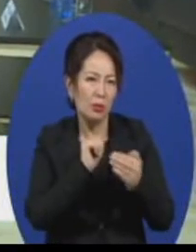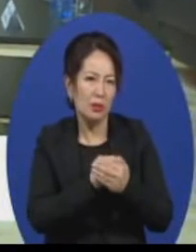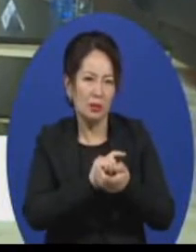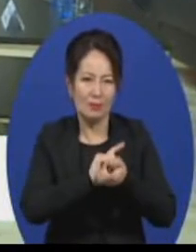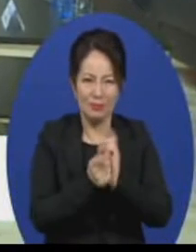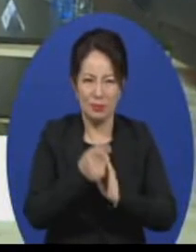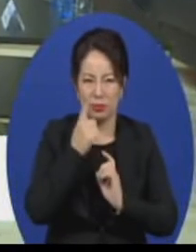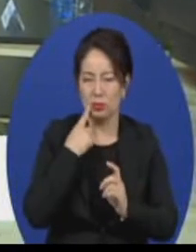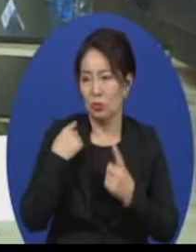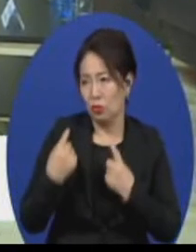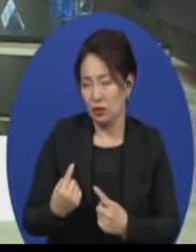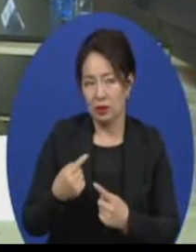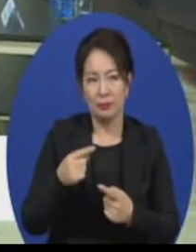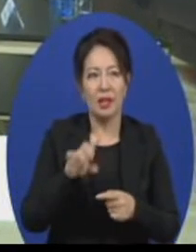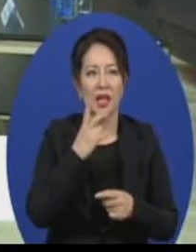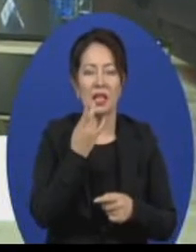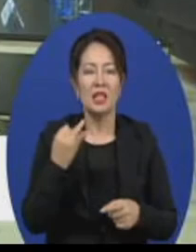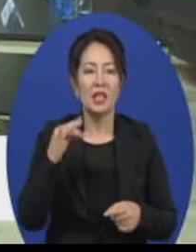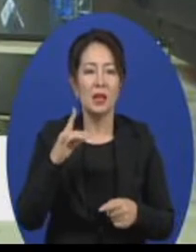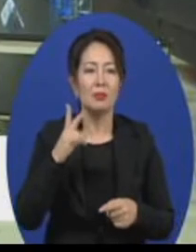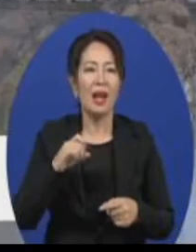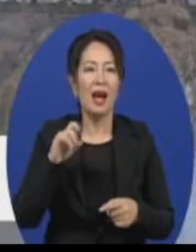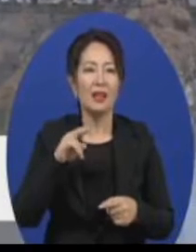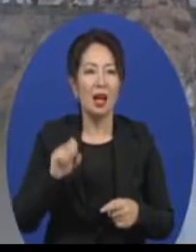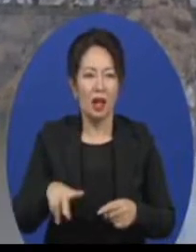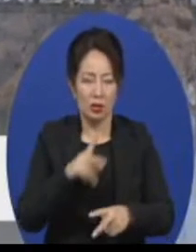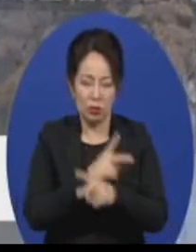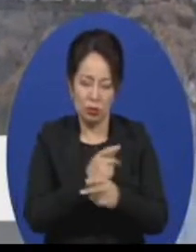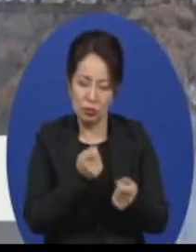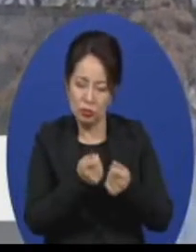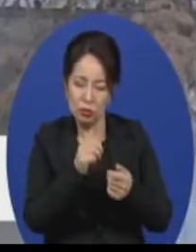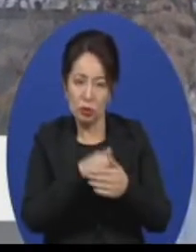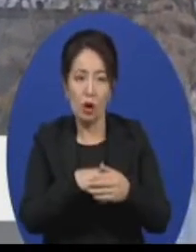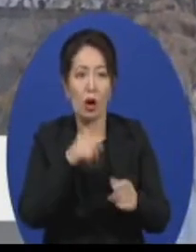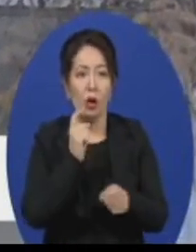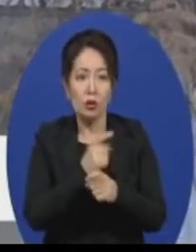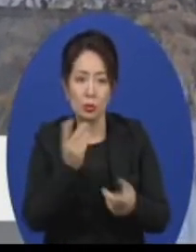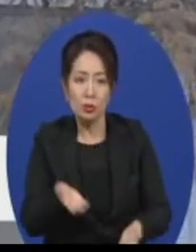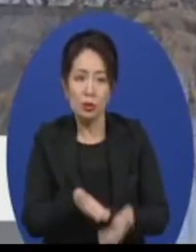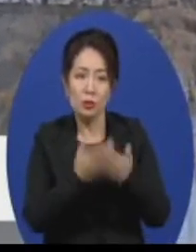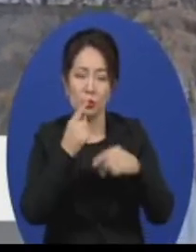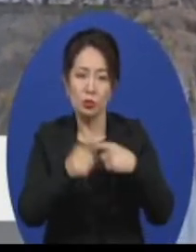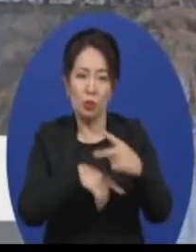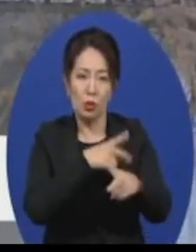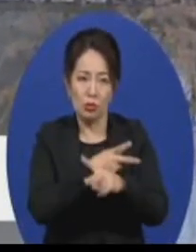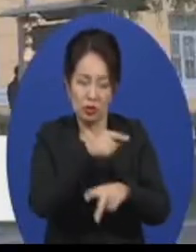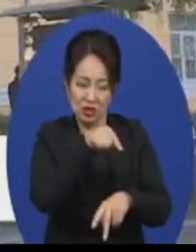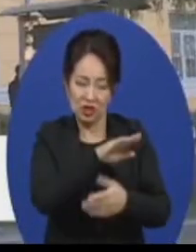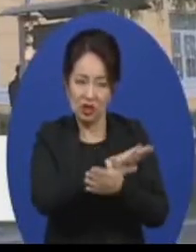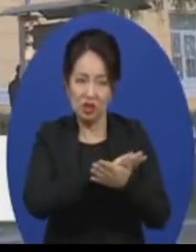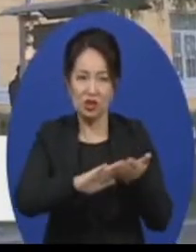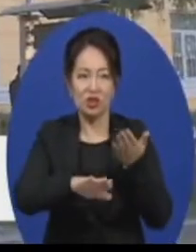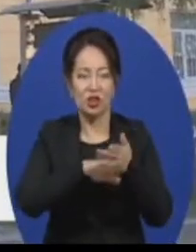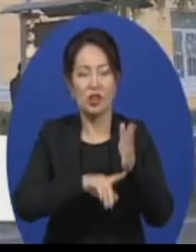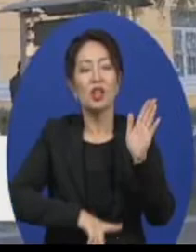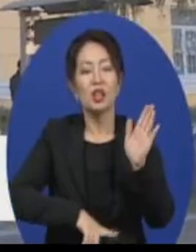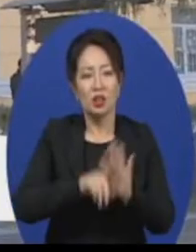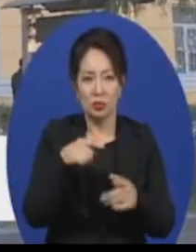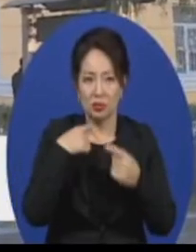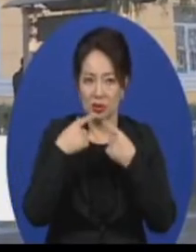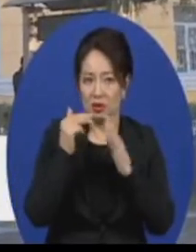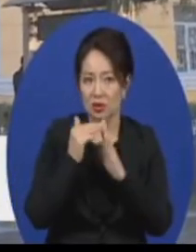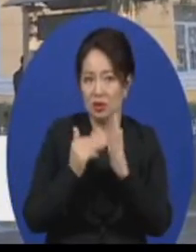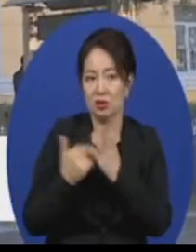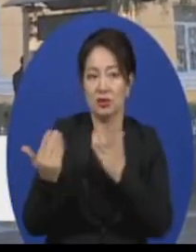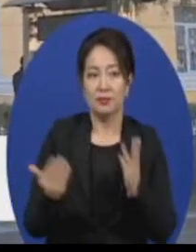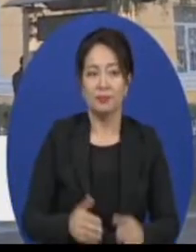хүлээлт бий болсон. Тиймээс нийгмийн даатгалын багцлуулын төслийг боловсруулж хөдөлмөр эрхлэлтийг дэмжих тухай хуулийн шинжилгээг эхлүүлж яваагч тэрээр